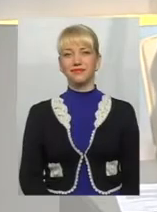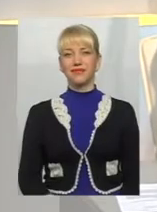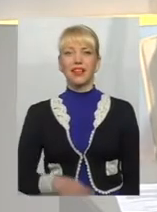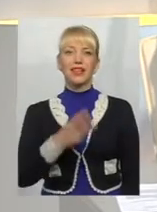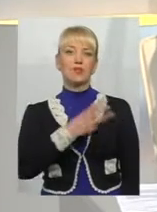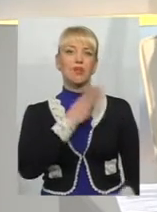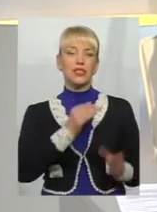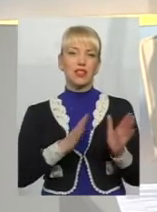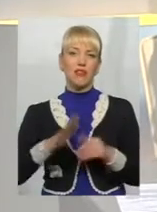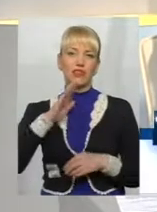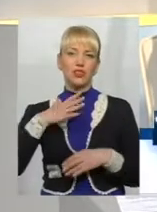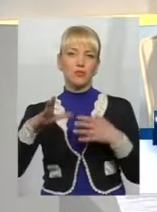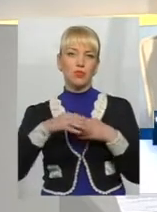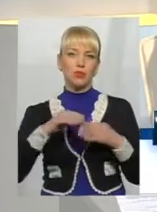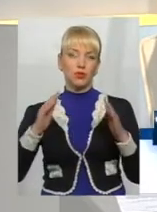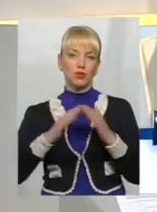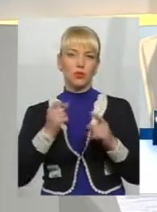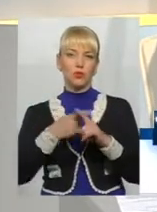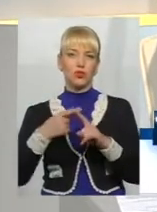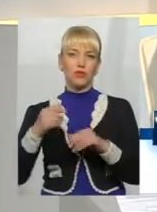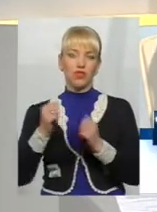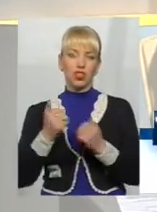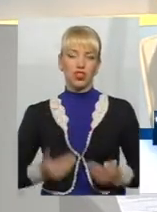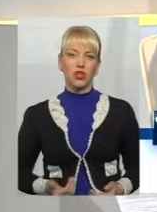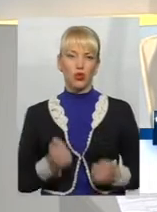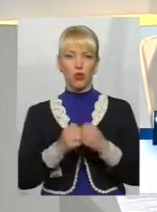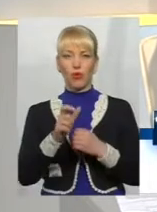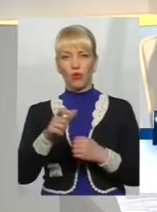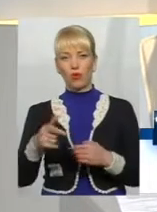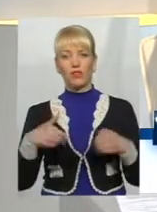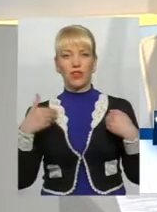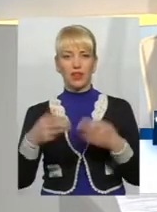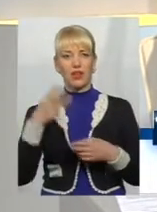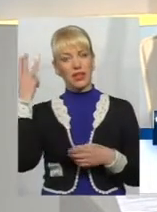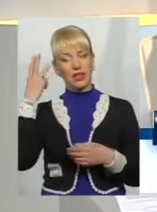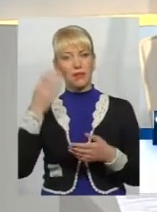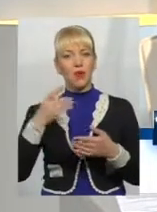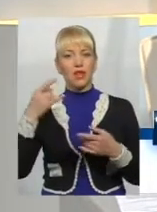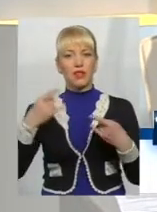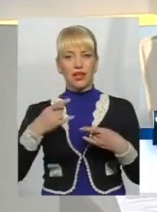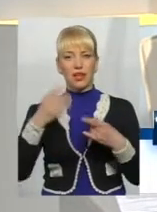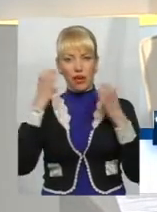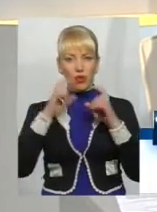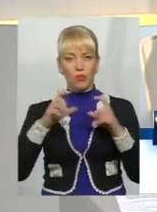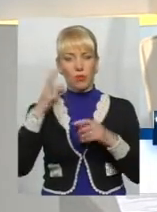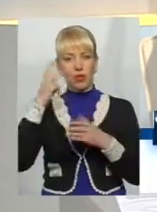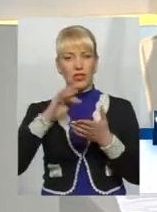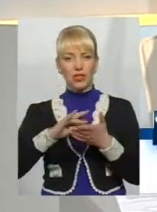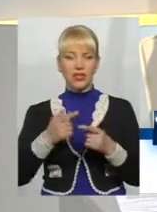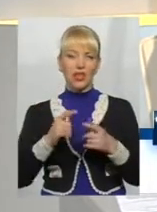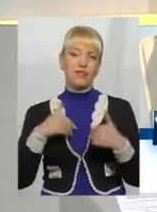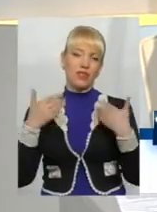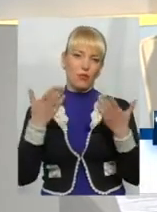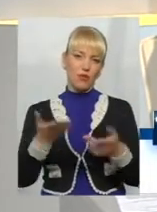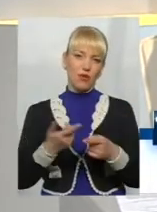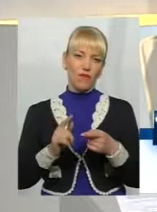Із побажаннями злагоди у нашому спільному домі та позитиву житті кожного вас вітає Хмельницька телекомпанія «Поділля Центр». На часі тема. Я Ганна Бендюх, переклад